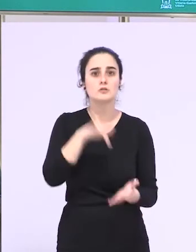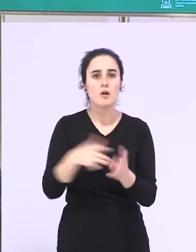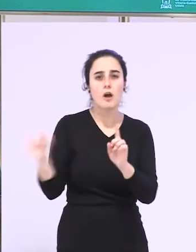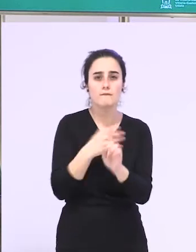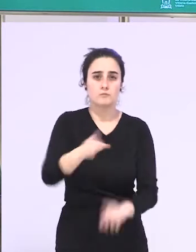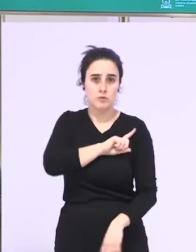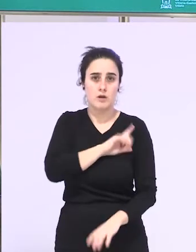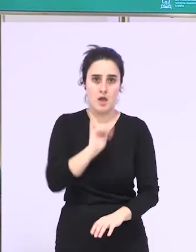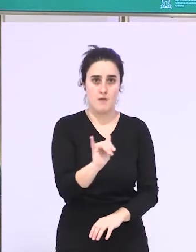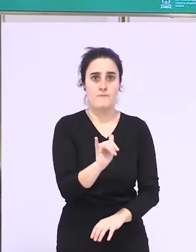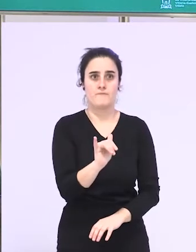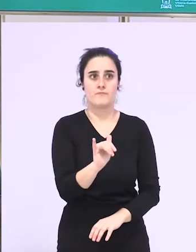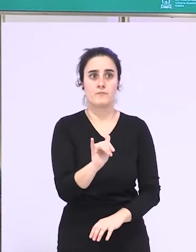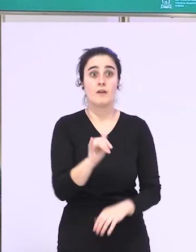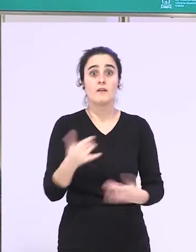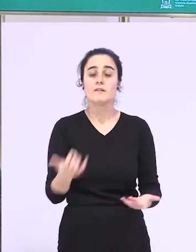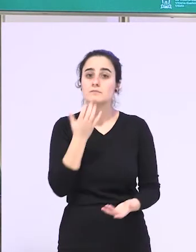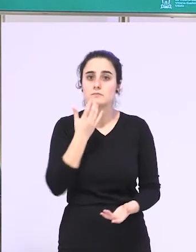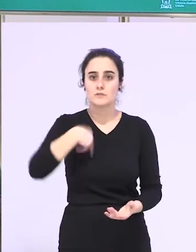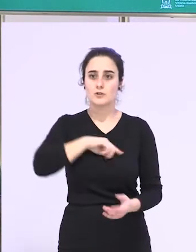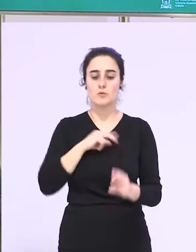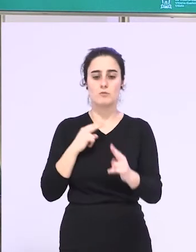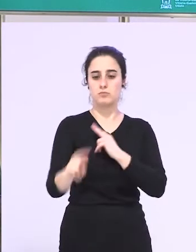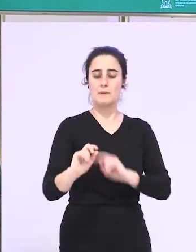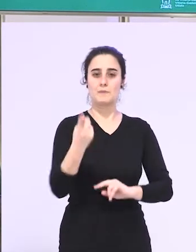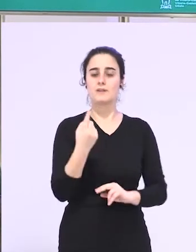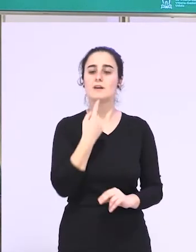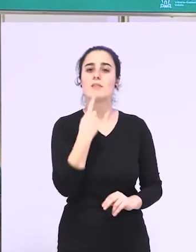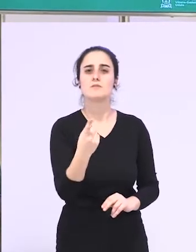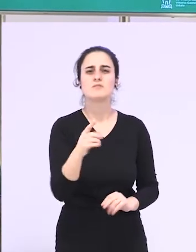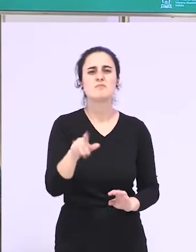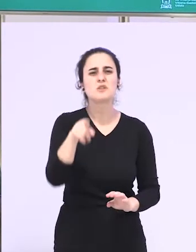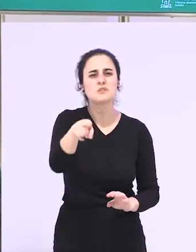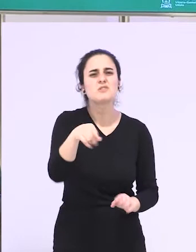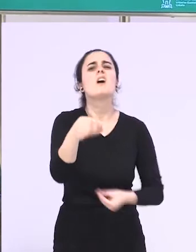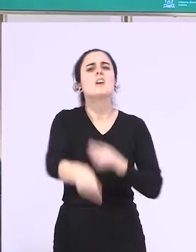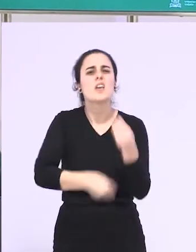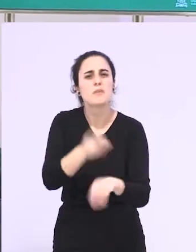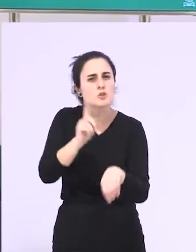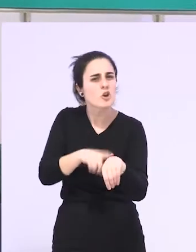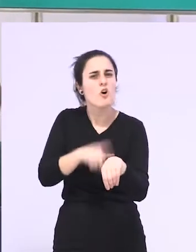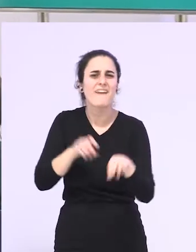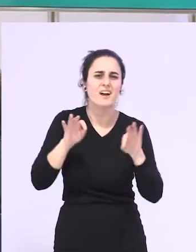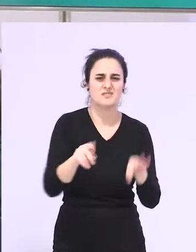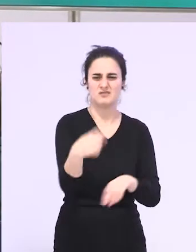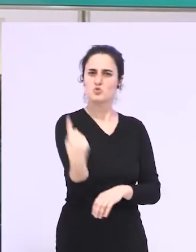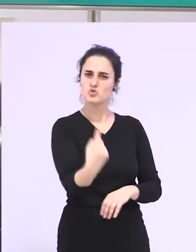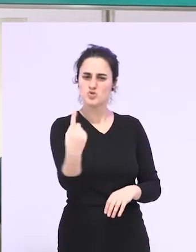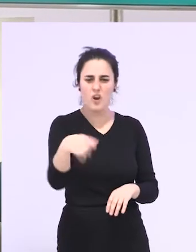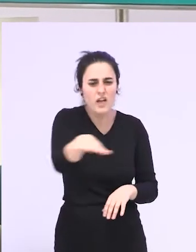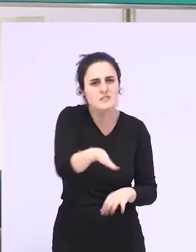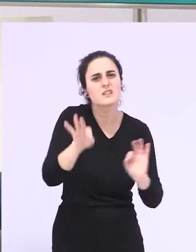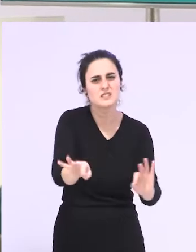zuela. Eta gure lehenbiziko reakzio baldin bada gehiagi pentsatu gabe galdetzea, baina zer egiten zenun ordu horietan bakarrik hor,